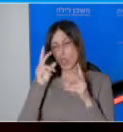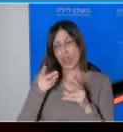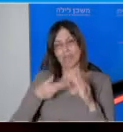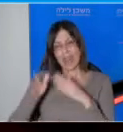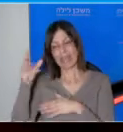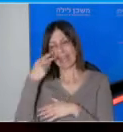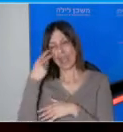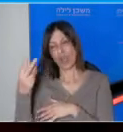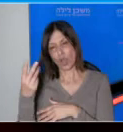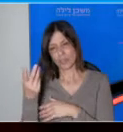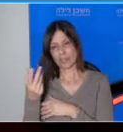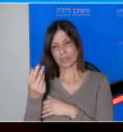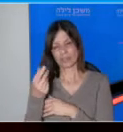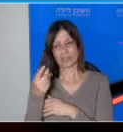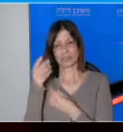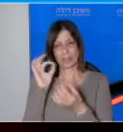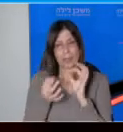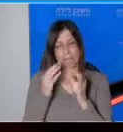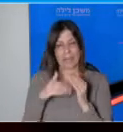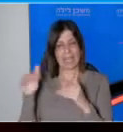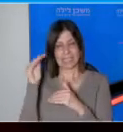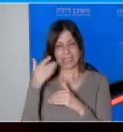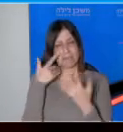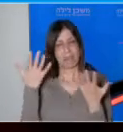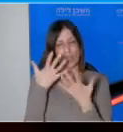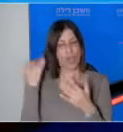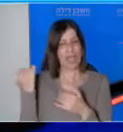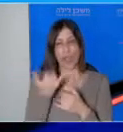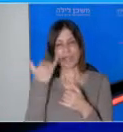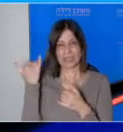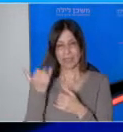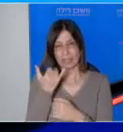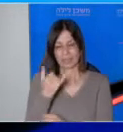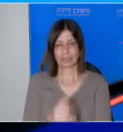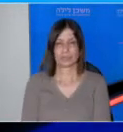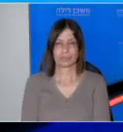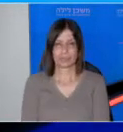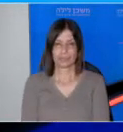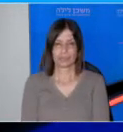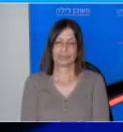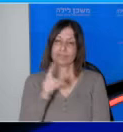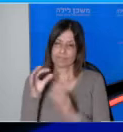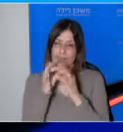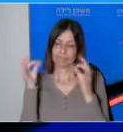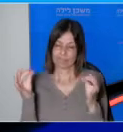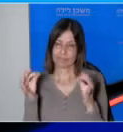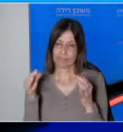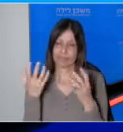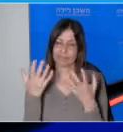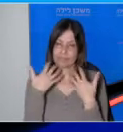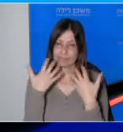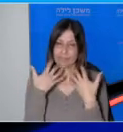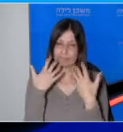לראות בבג"ץ, אוקיי, אודי, כל הזמן. כן. אודי, אתה פותח ככה את היריעה